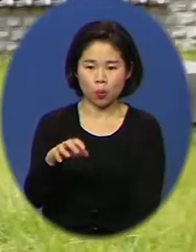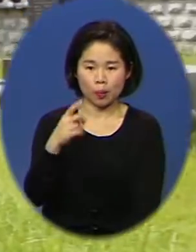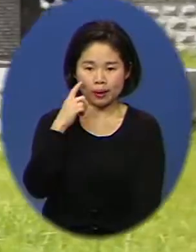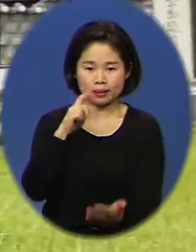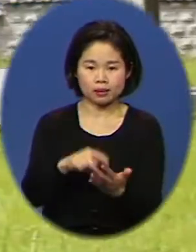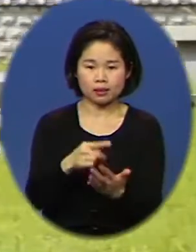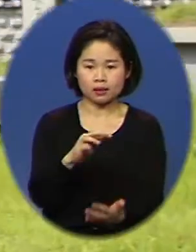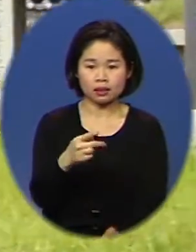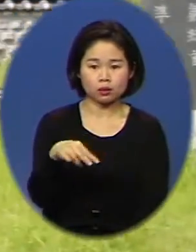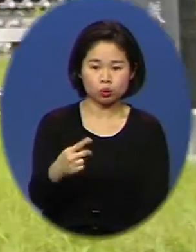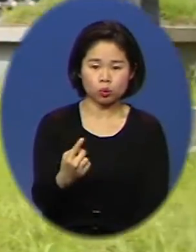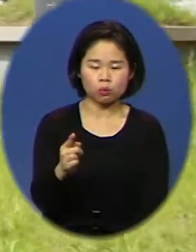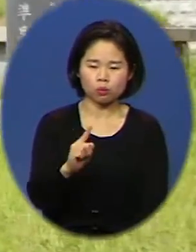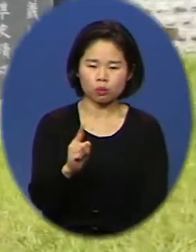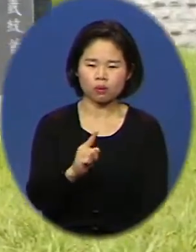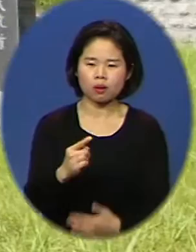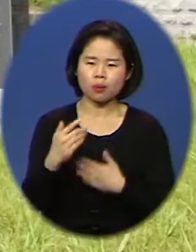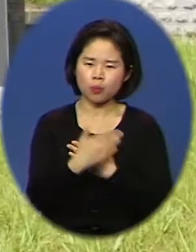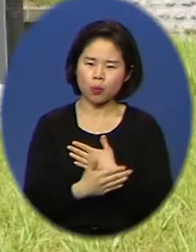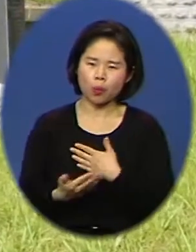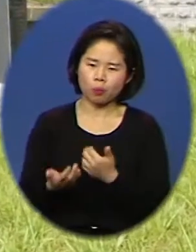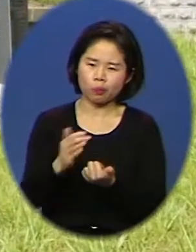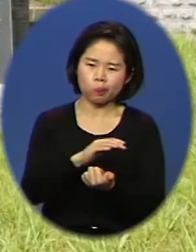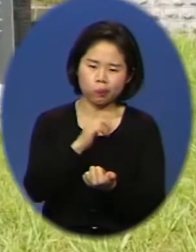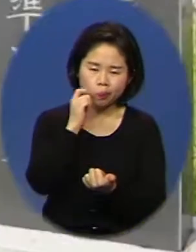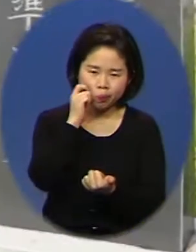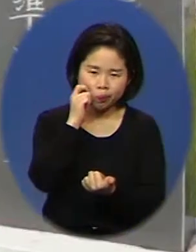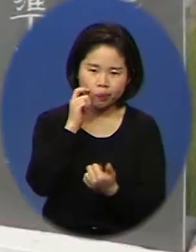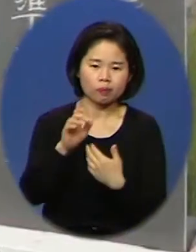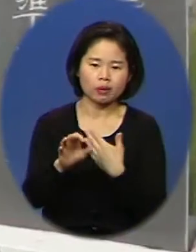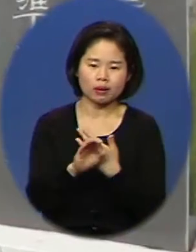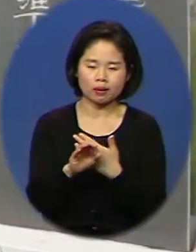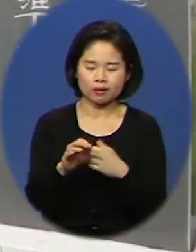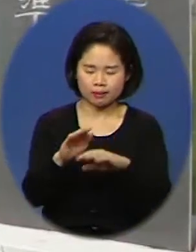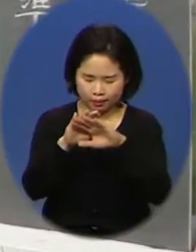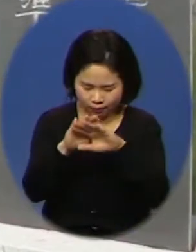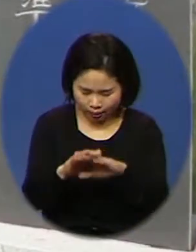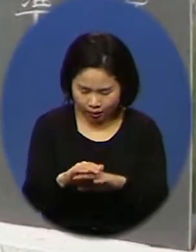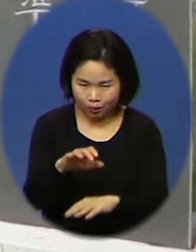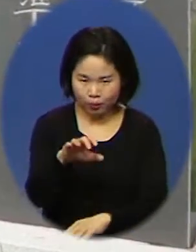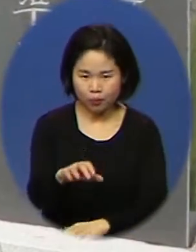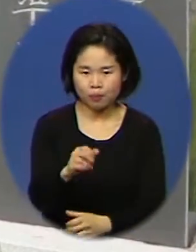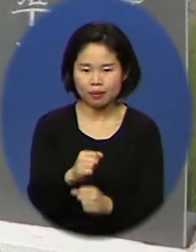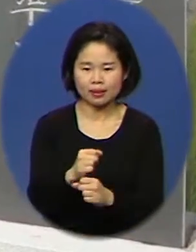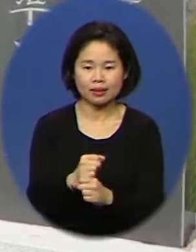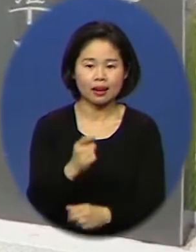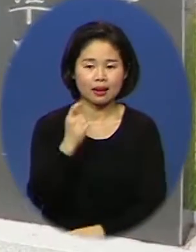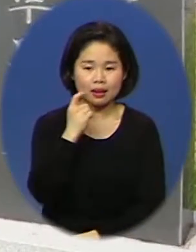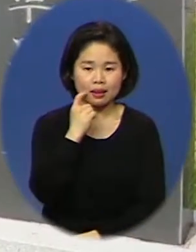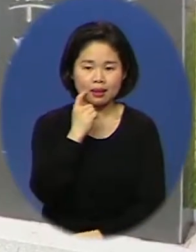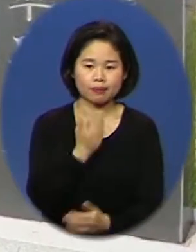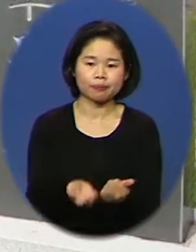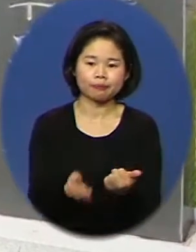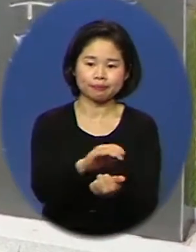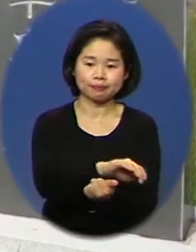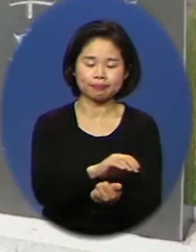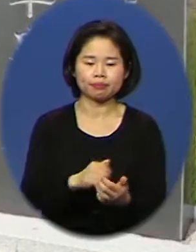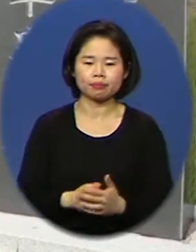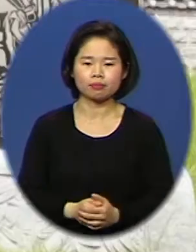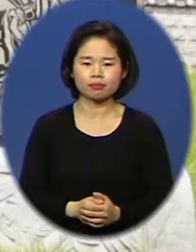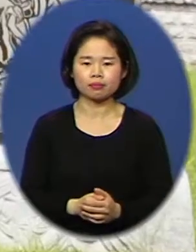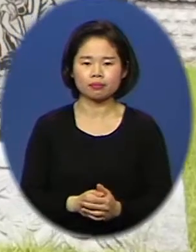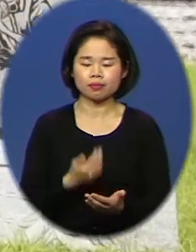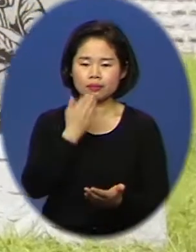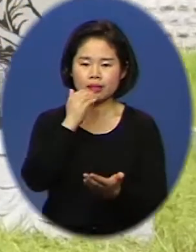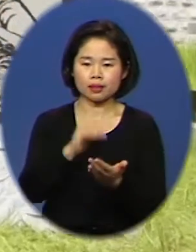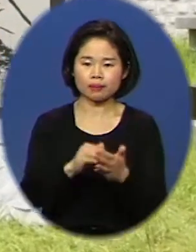단소란 시신을 묻을 수 없는 경우 참배 공간으로 조성한 일종의 가묘라고 할 수 있습니다. 이 많은 비문